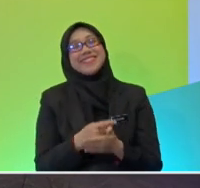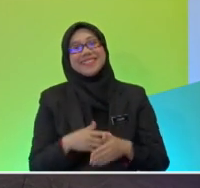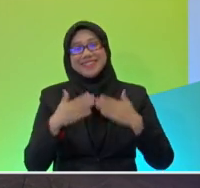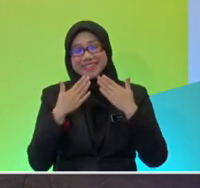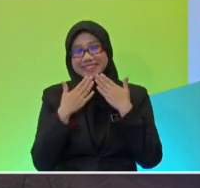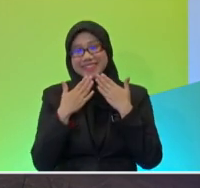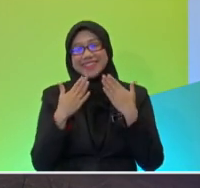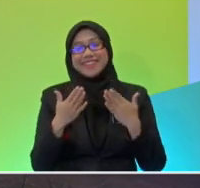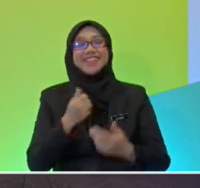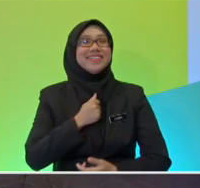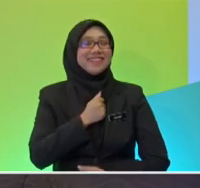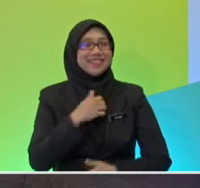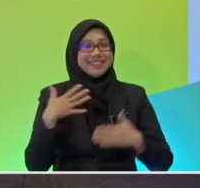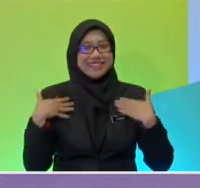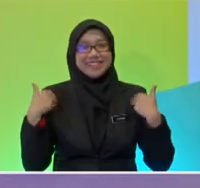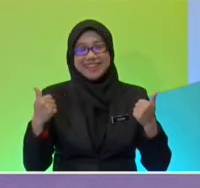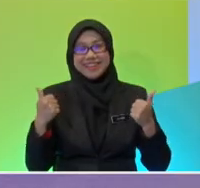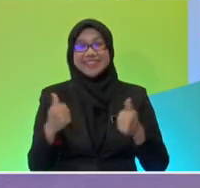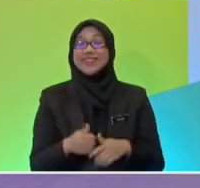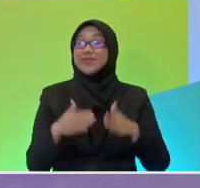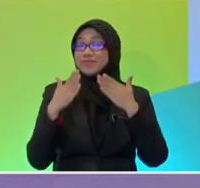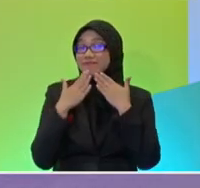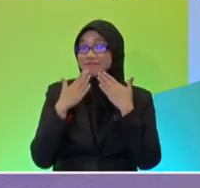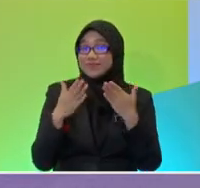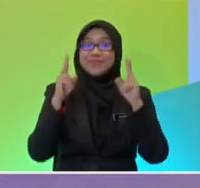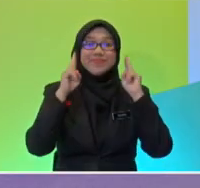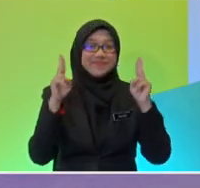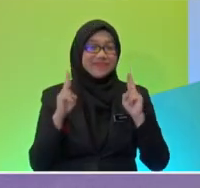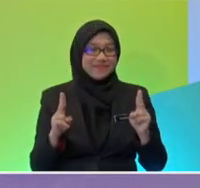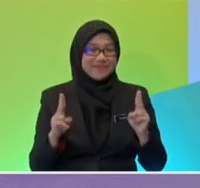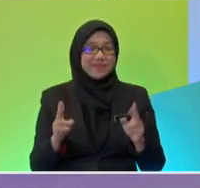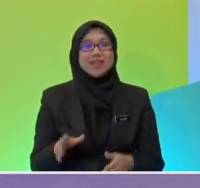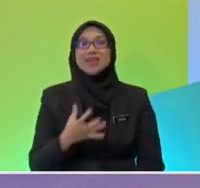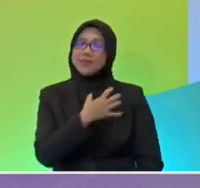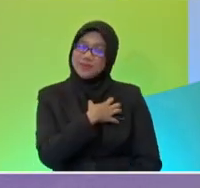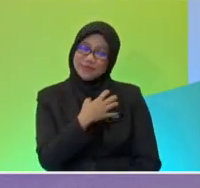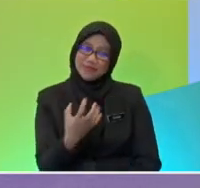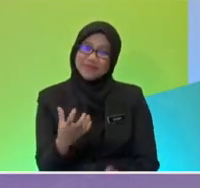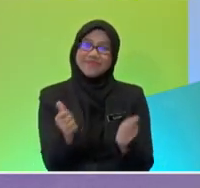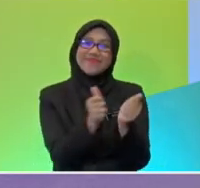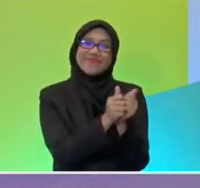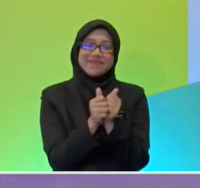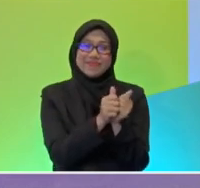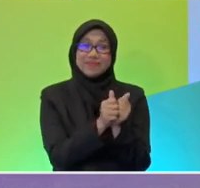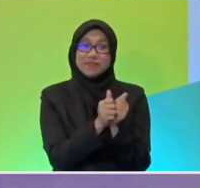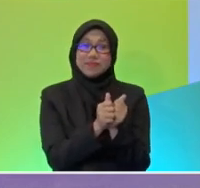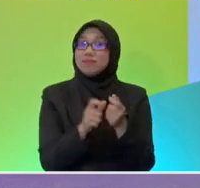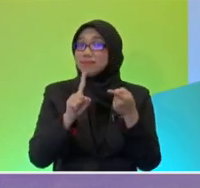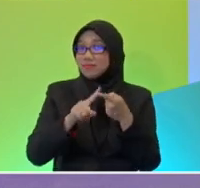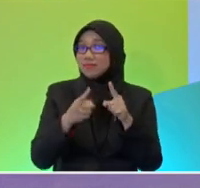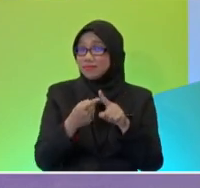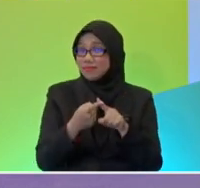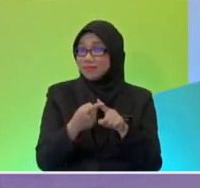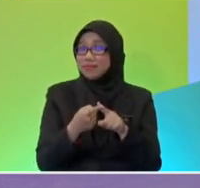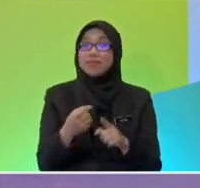sehat Ustazah Baik terima kasih kepada Ustazah kita yang sudi bersama dengan kita dan kawan-kawan kita